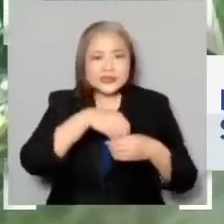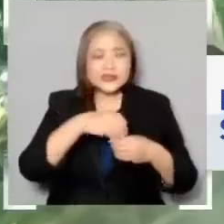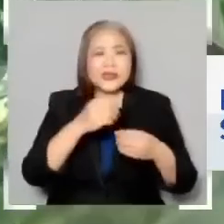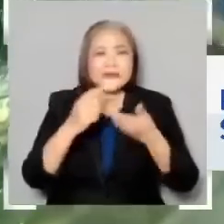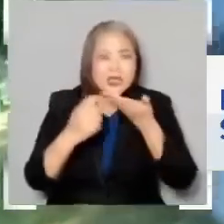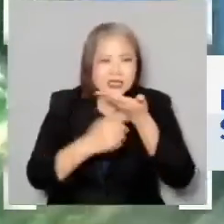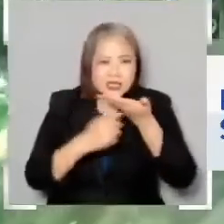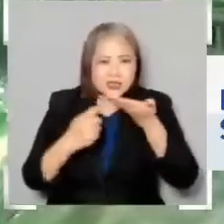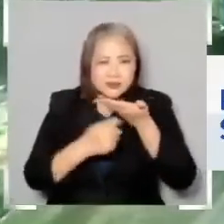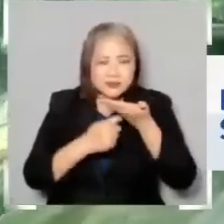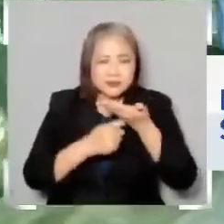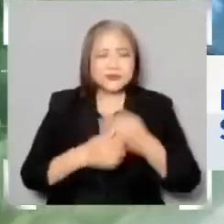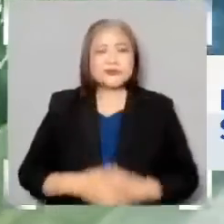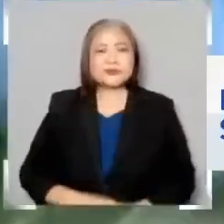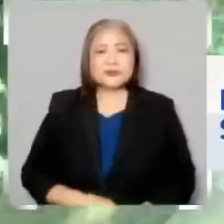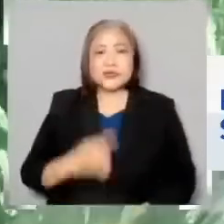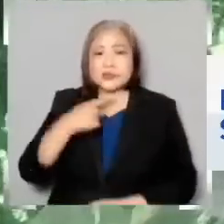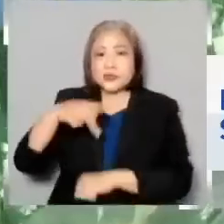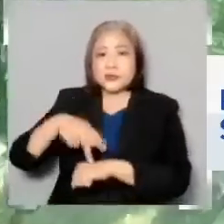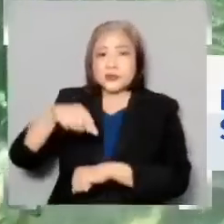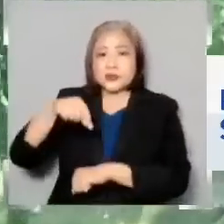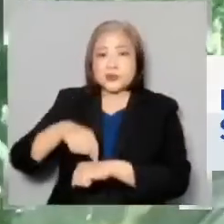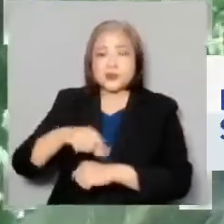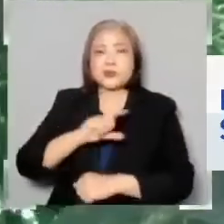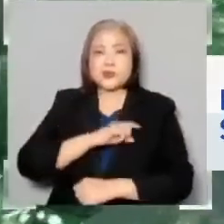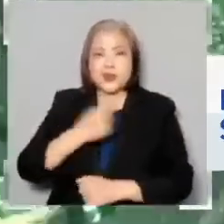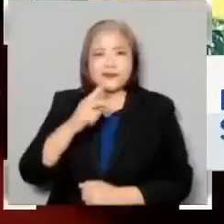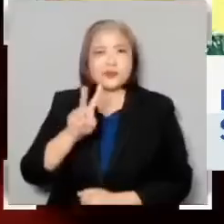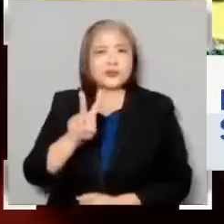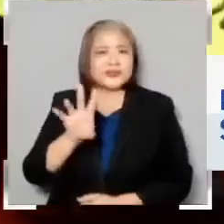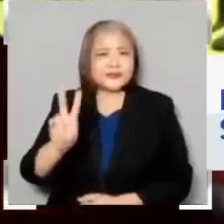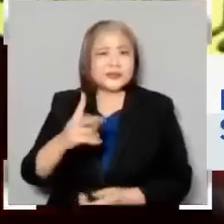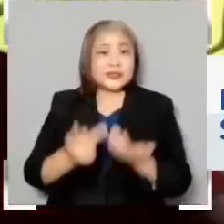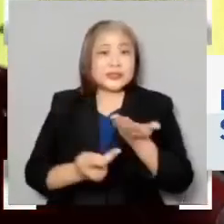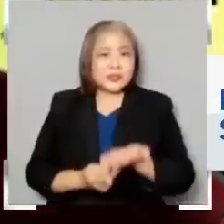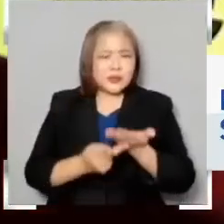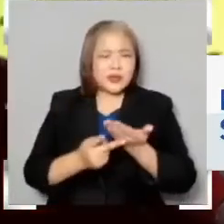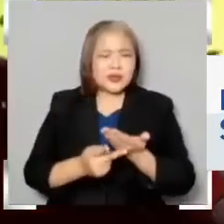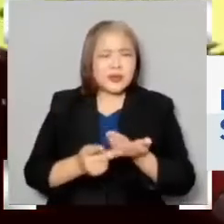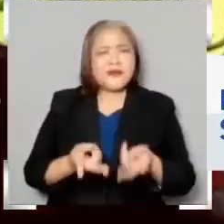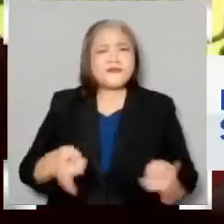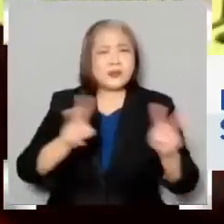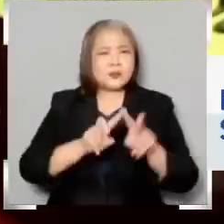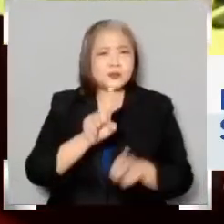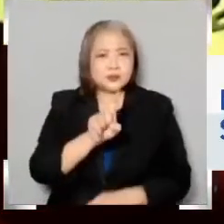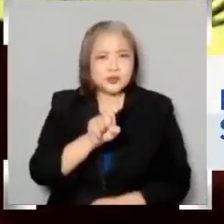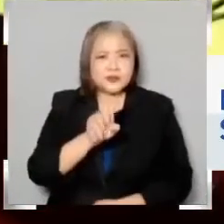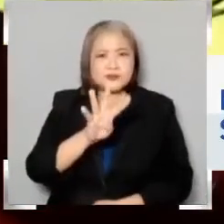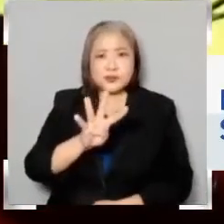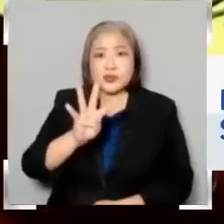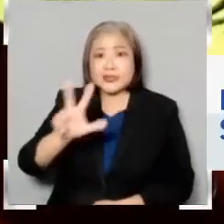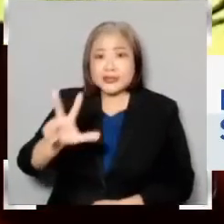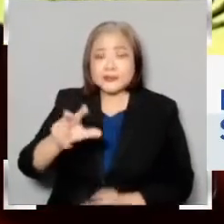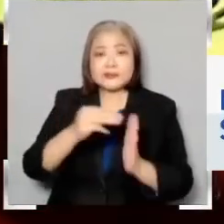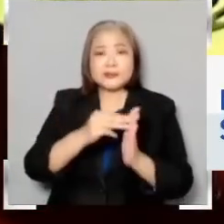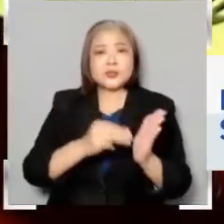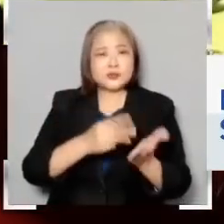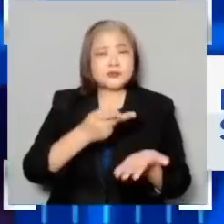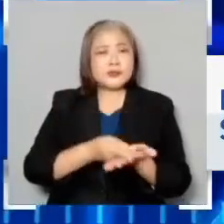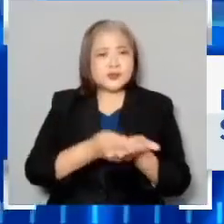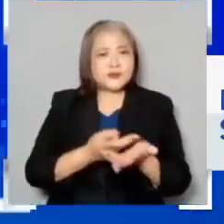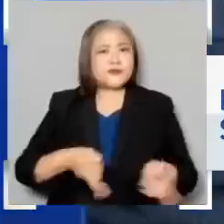sa Parañaque Police, nasa 27 kilos o mahigit 143 million pesos ang street value